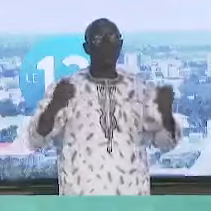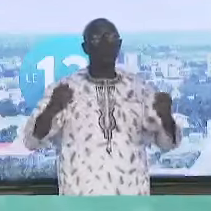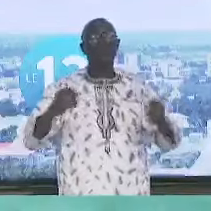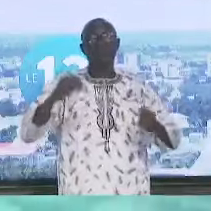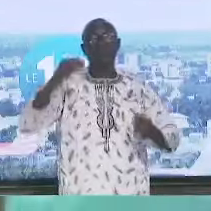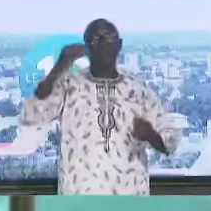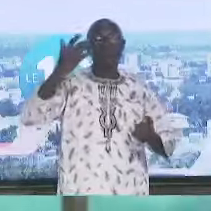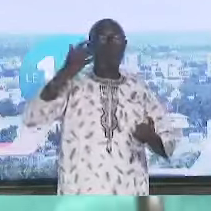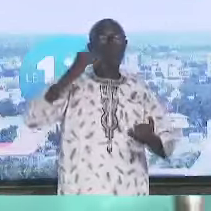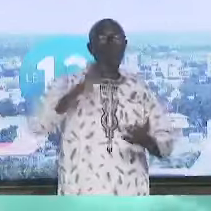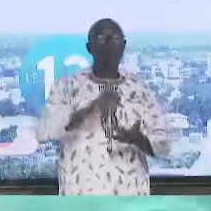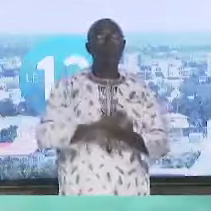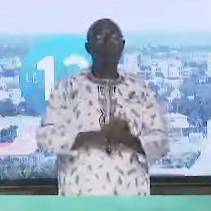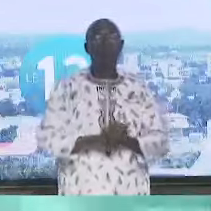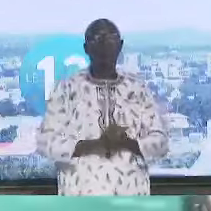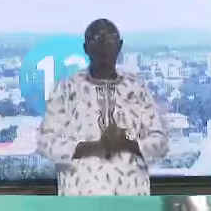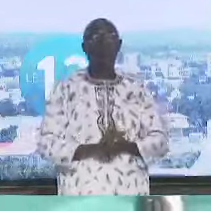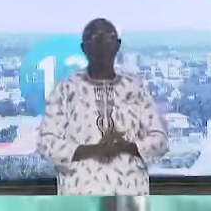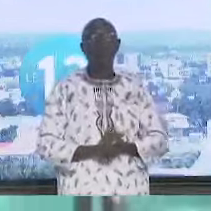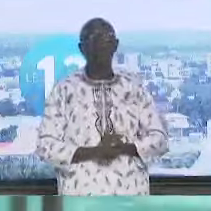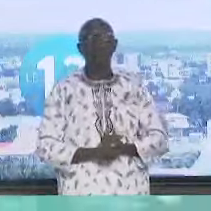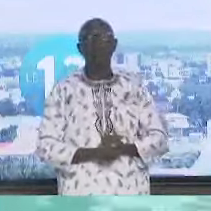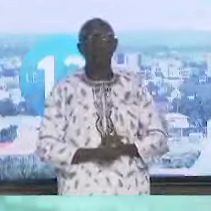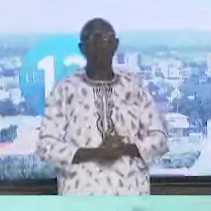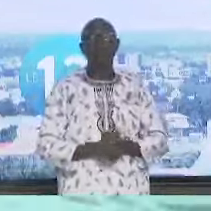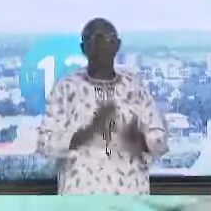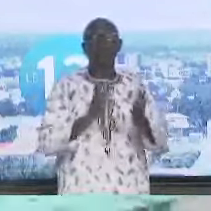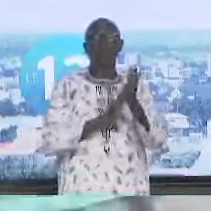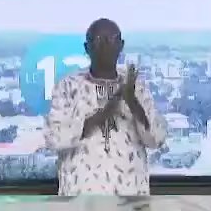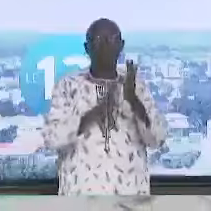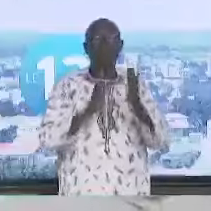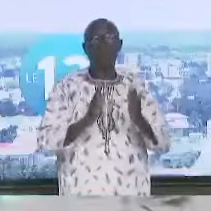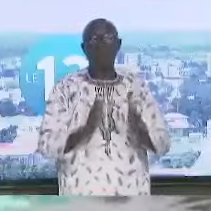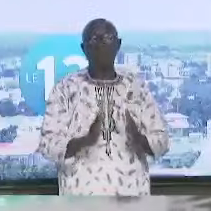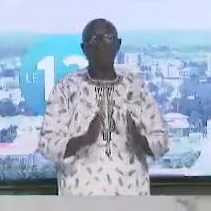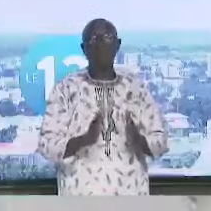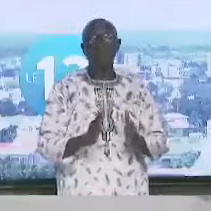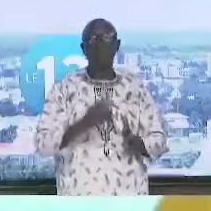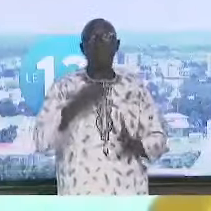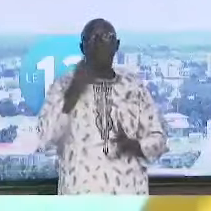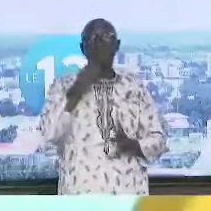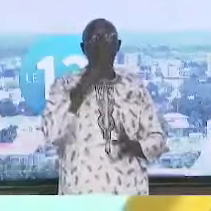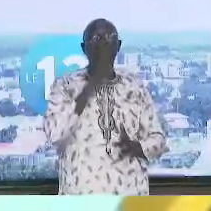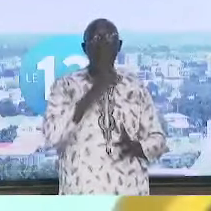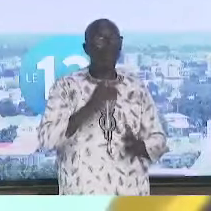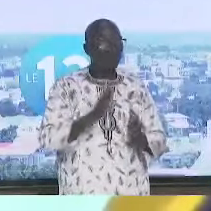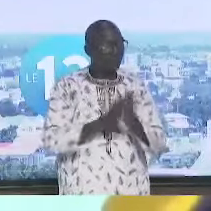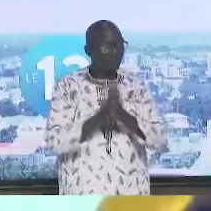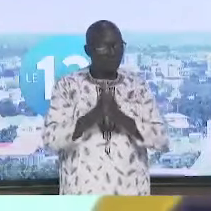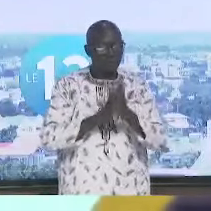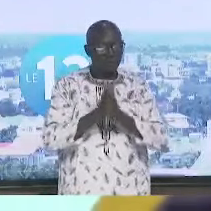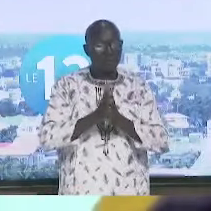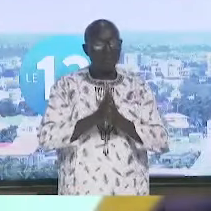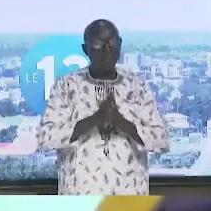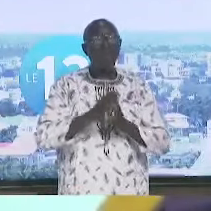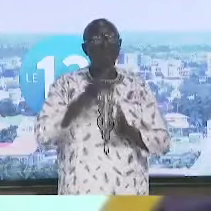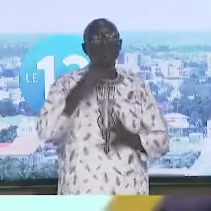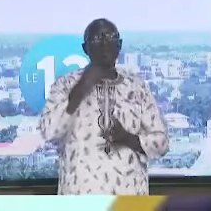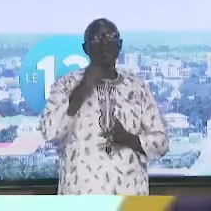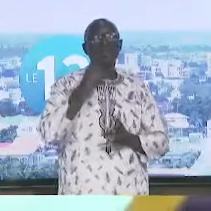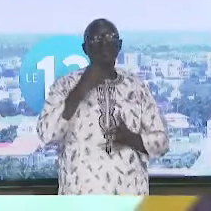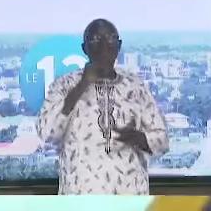peine 16 ans. C'est un élève qui est vraiment motivé. Et vous savez que dans tout ce